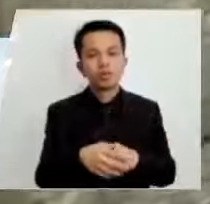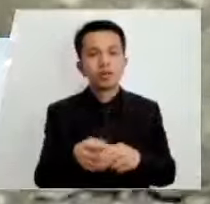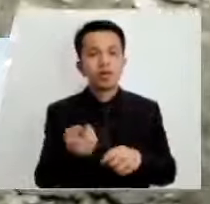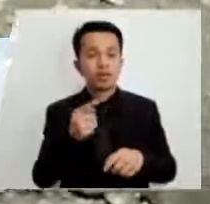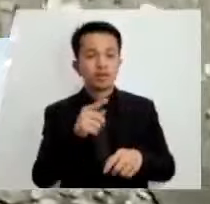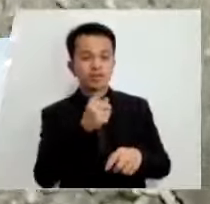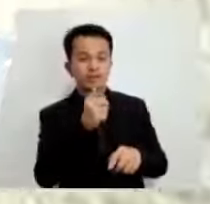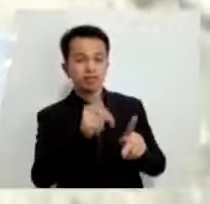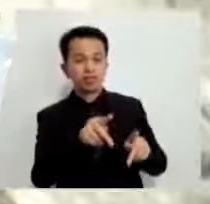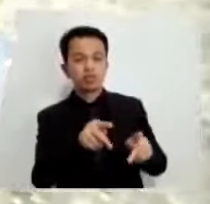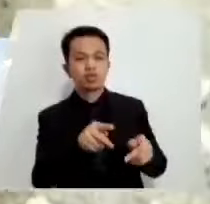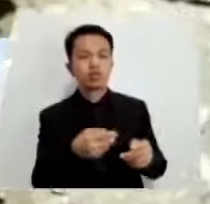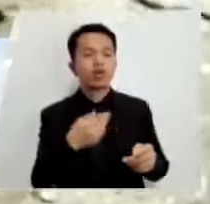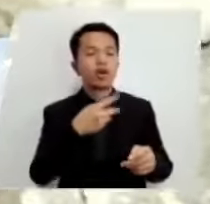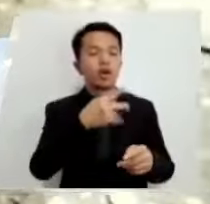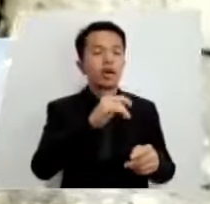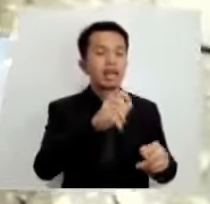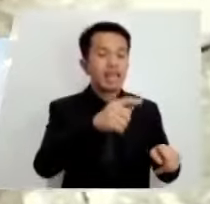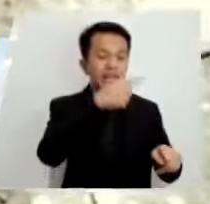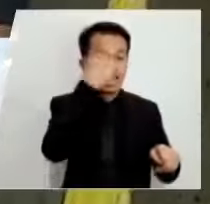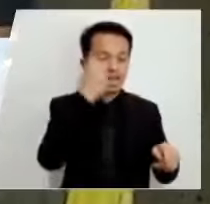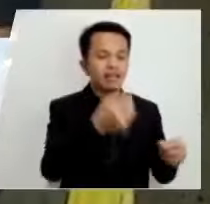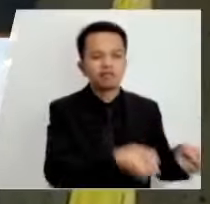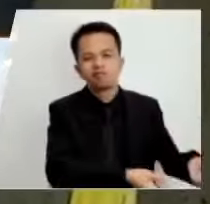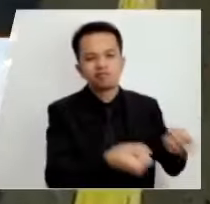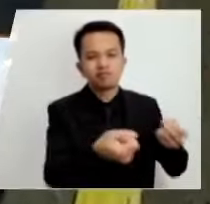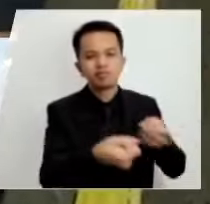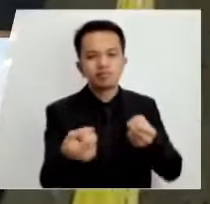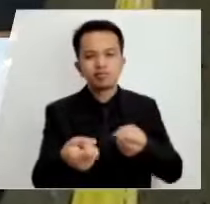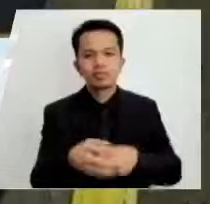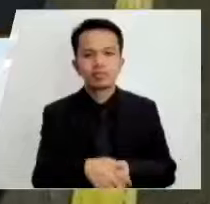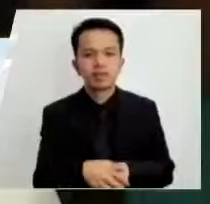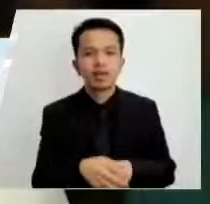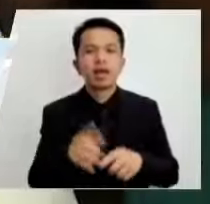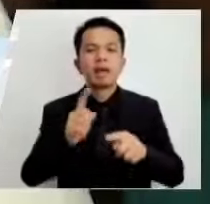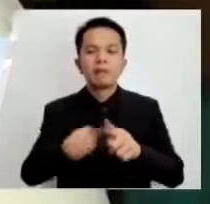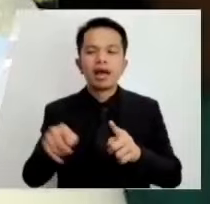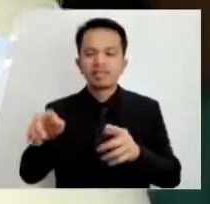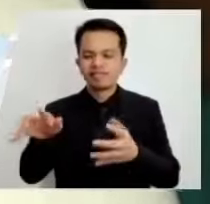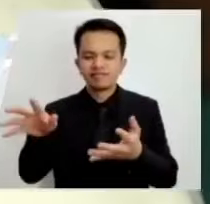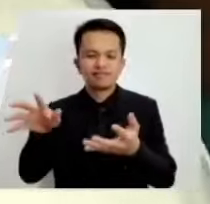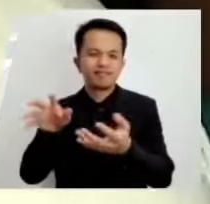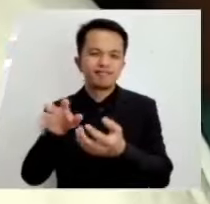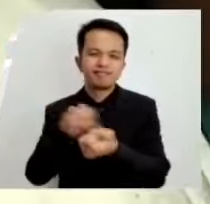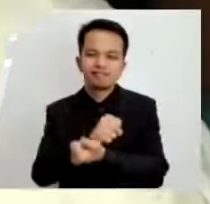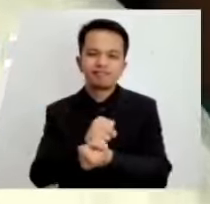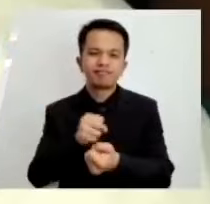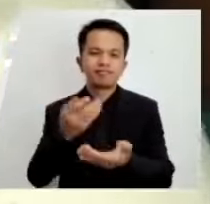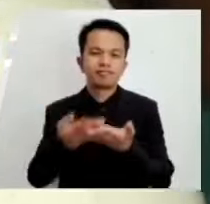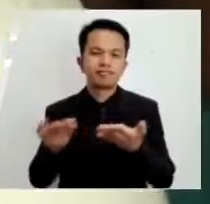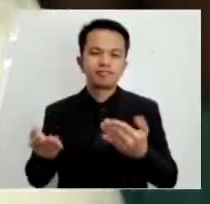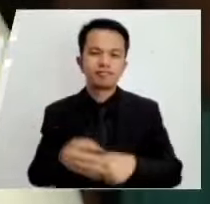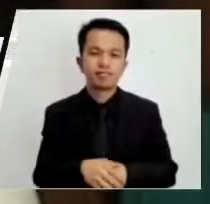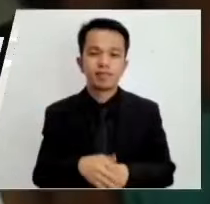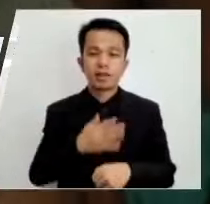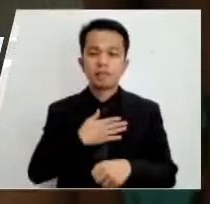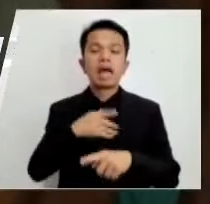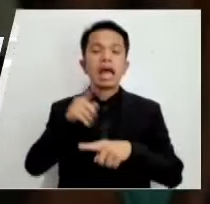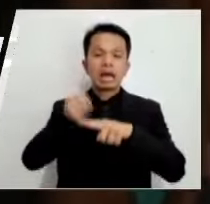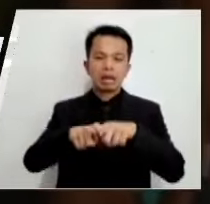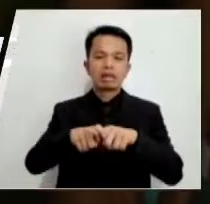ka na lang gamit. Sa bilis ng mga pangyayari, walang naisalbang gamit si Mirna Vinson. Sa paupahan po, sa pinakadulo.